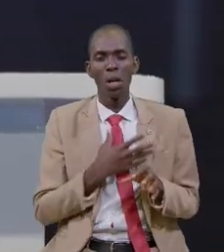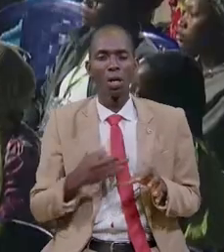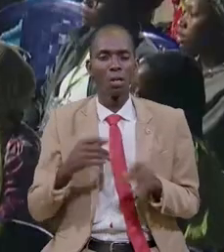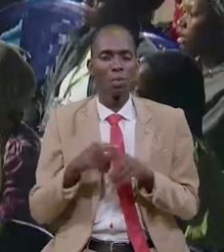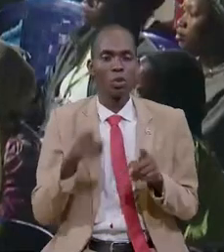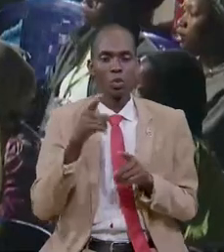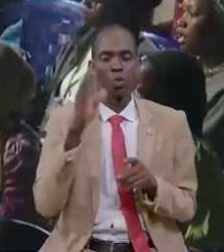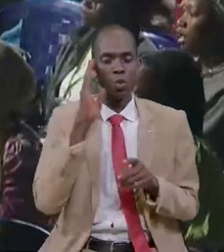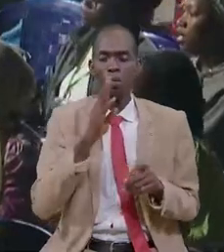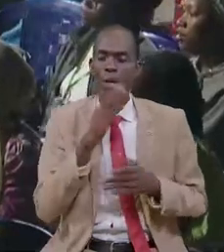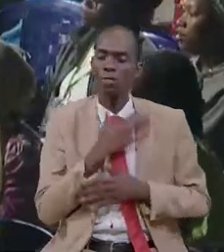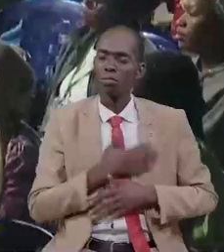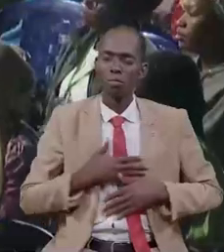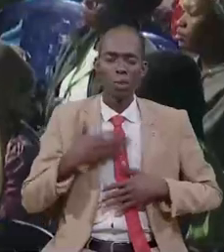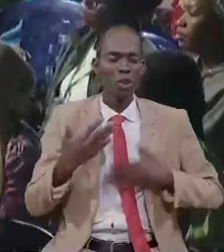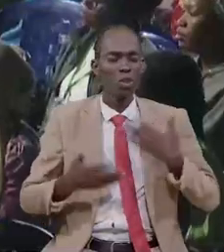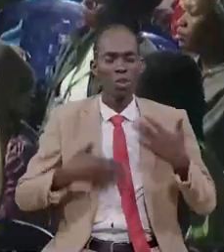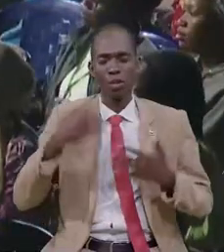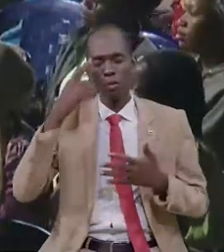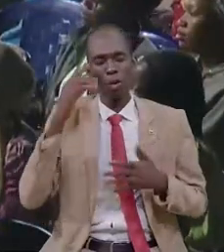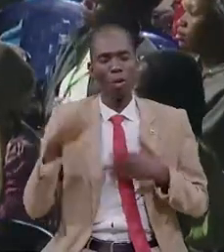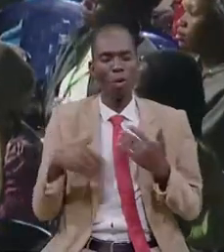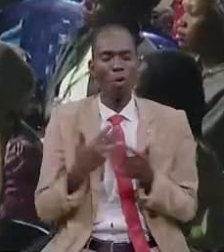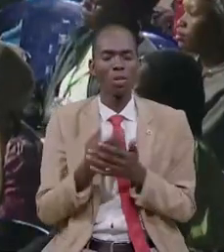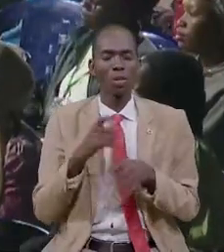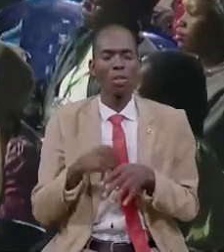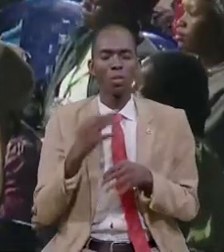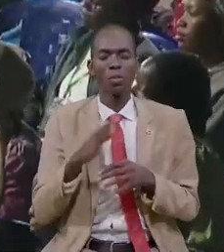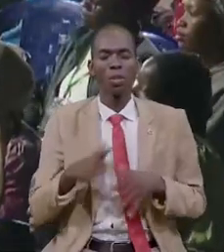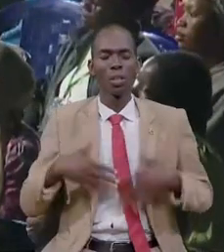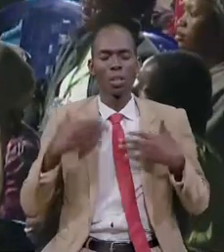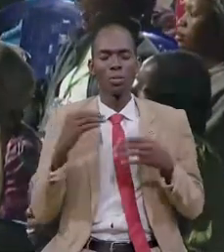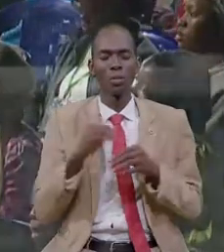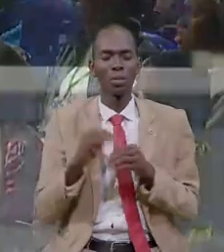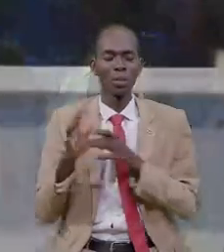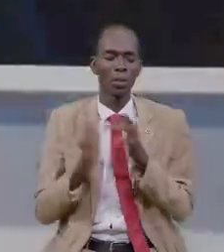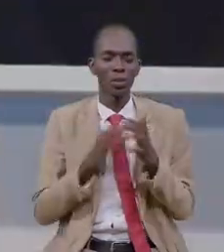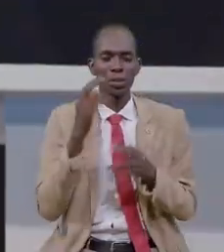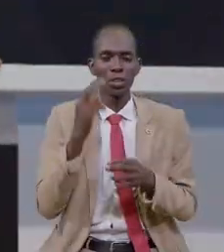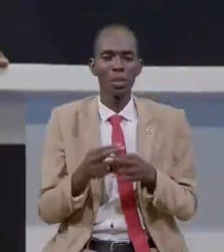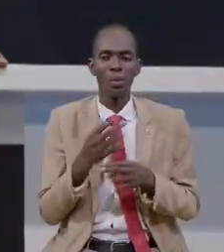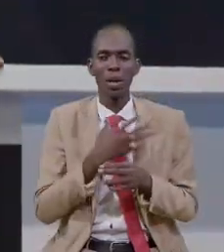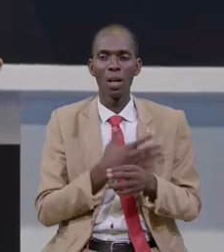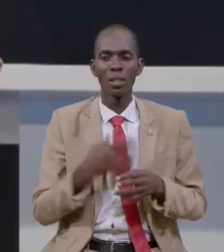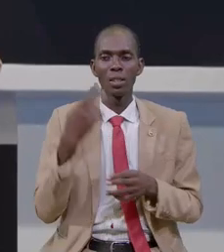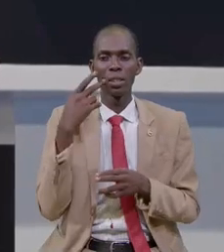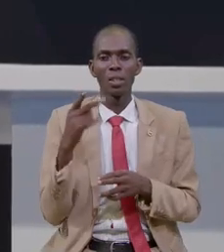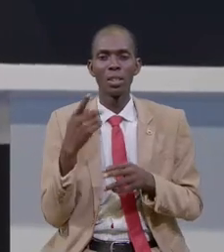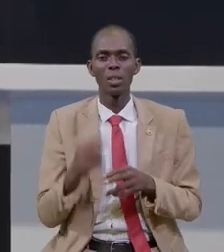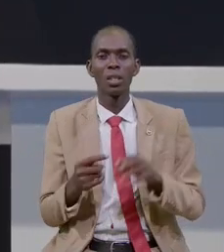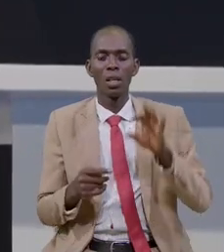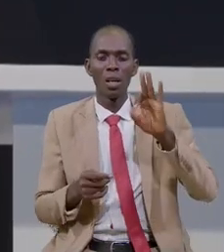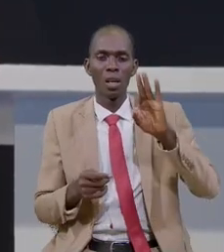restant de votre vie. Voyons la première lettre, la fondation de